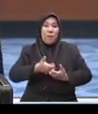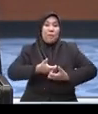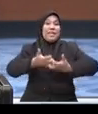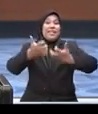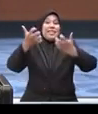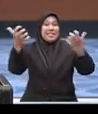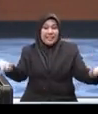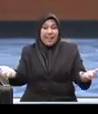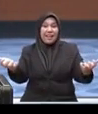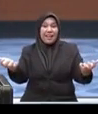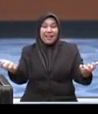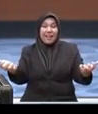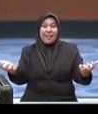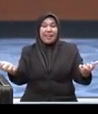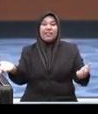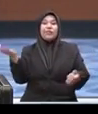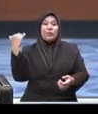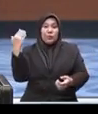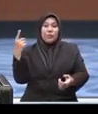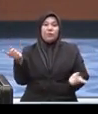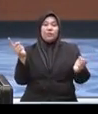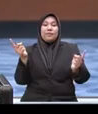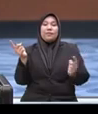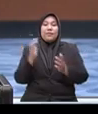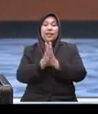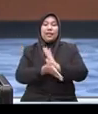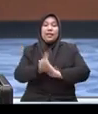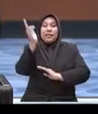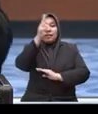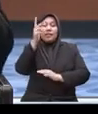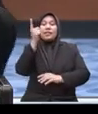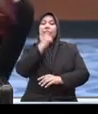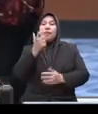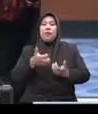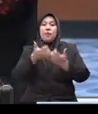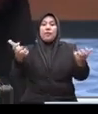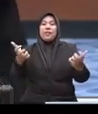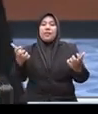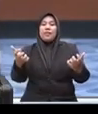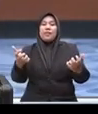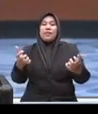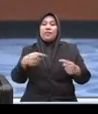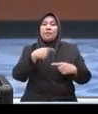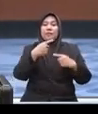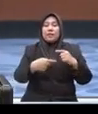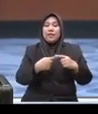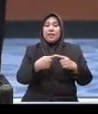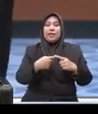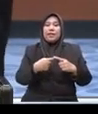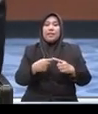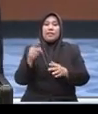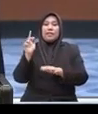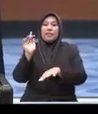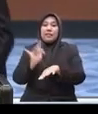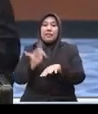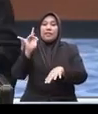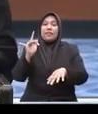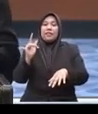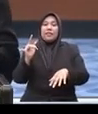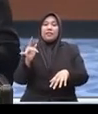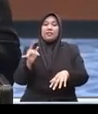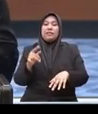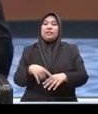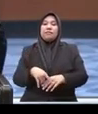Kenapa Tak Bisa Bila nyambung Oh sakit bila sebelah sini kena